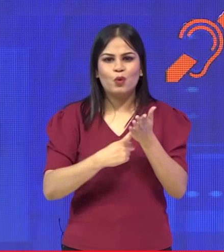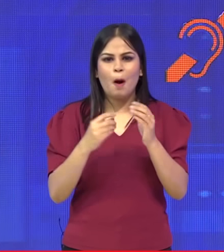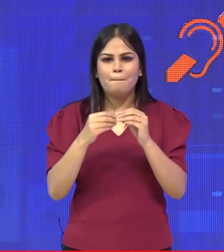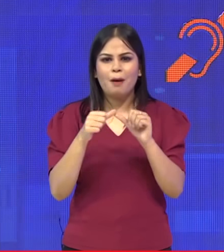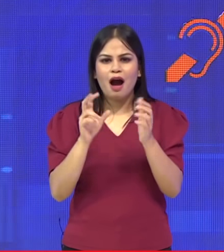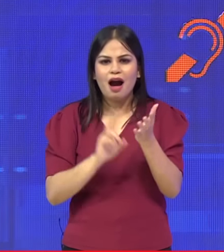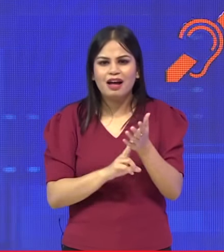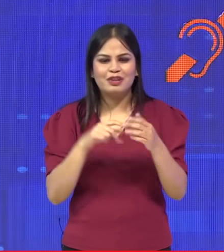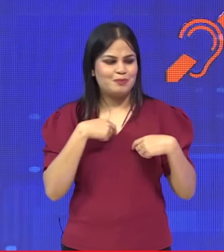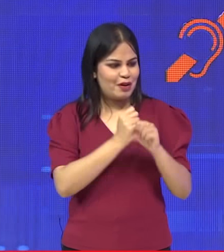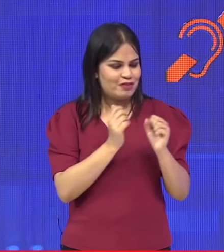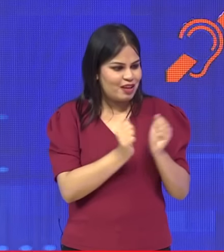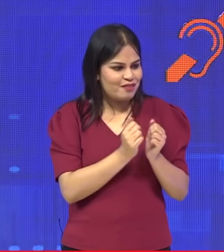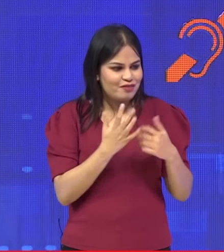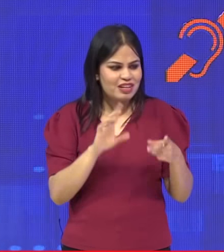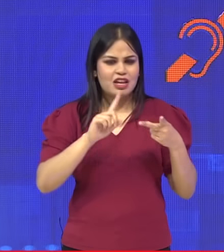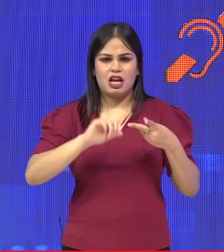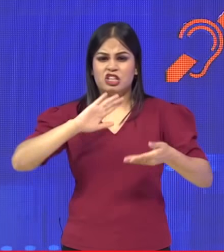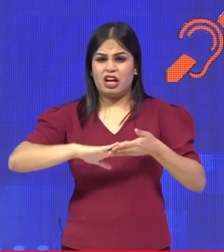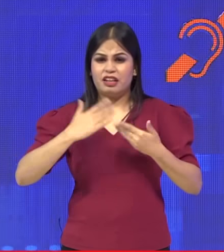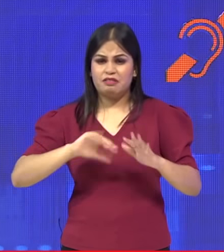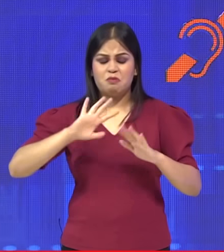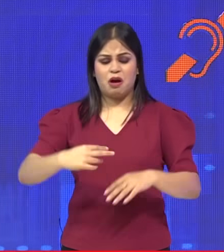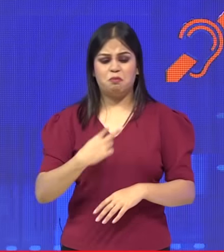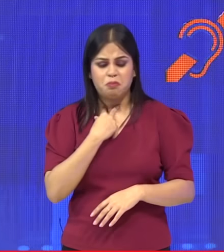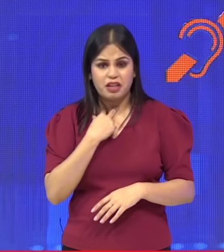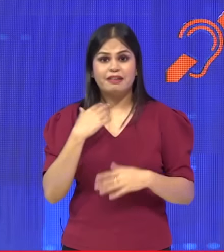फस गई फस गया वो बनाई मेरे साथ फिर